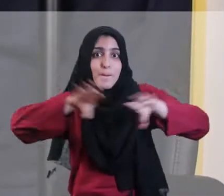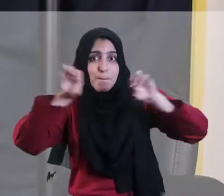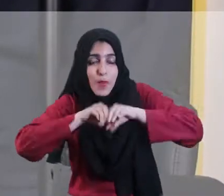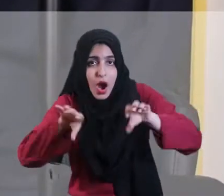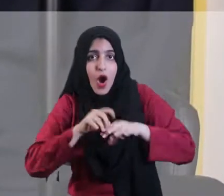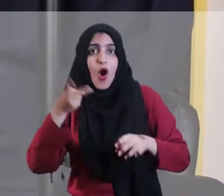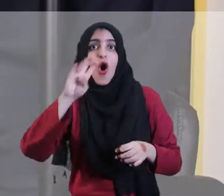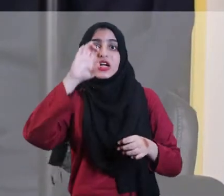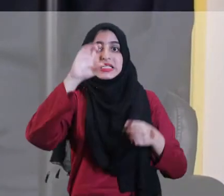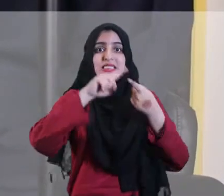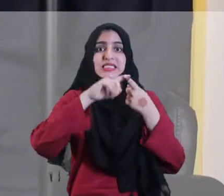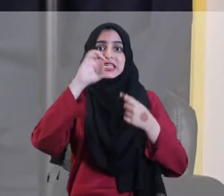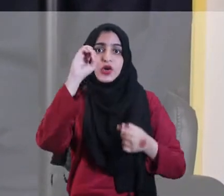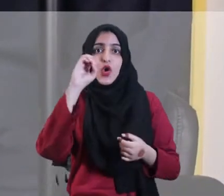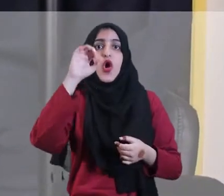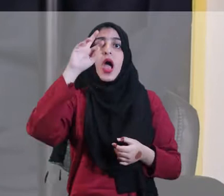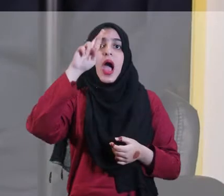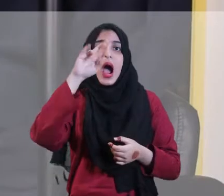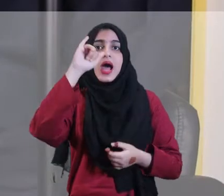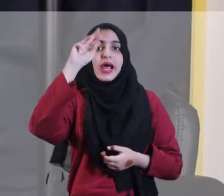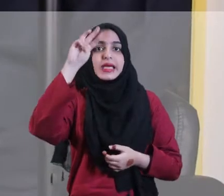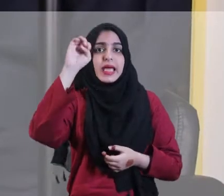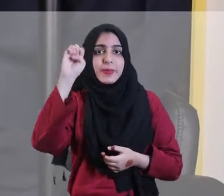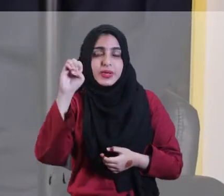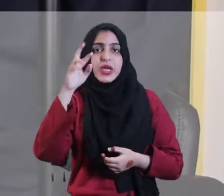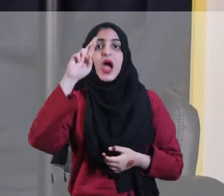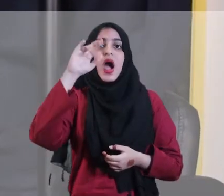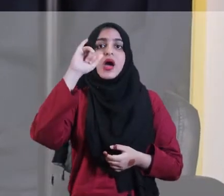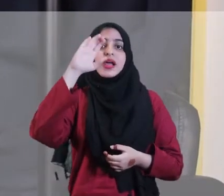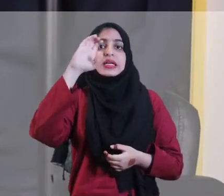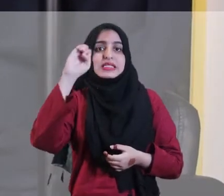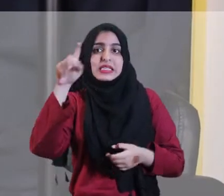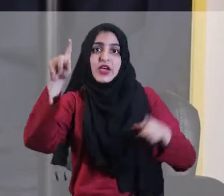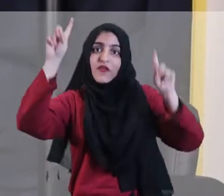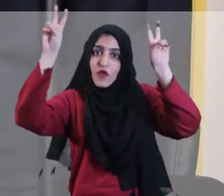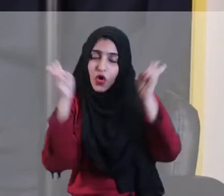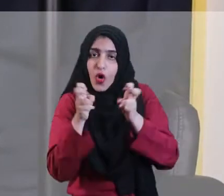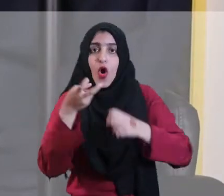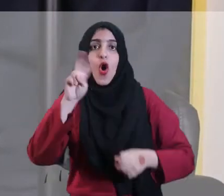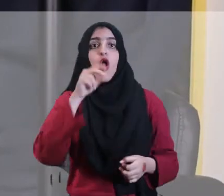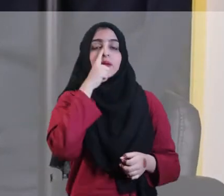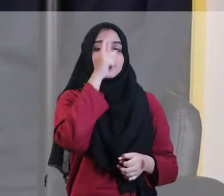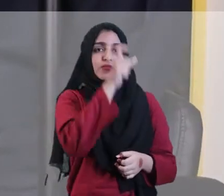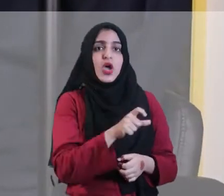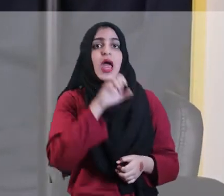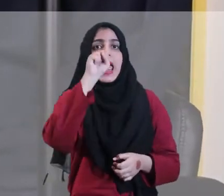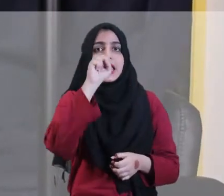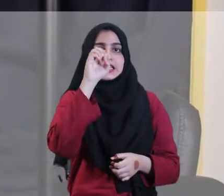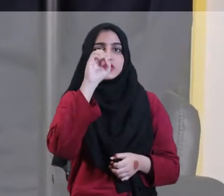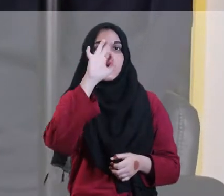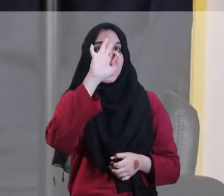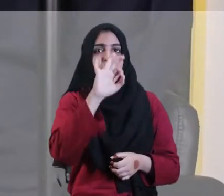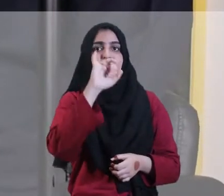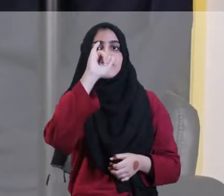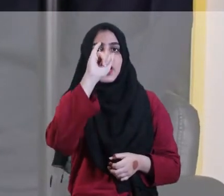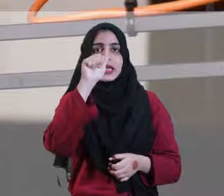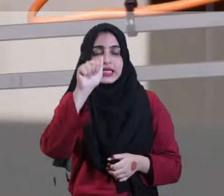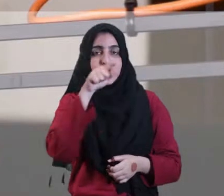शेयर एंड आल्सो द सीईओ ऑफ़ रीम राइस एंड व्हीट तिमाही में सोफिया अंजुम सौ से